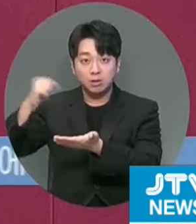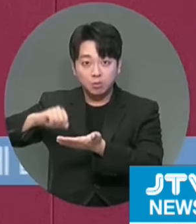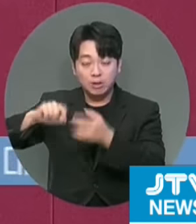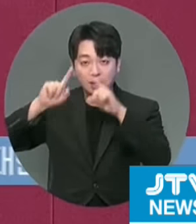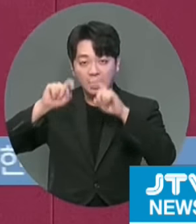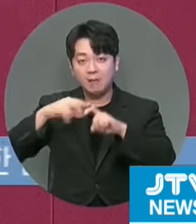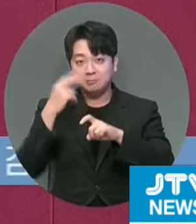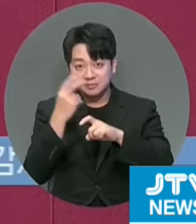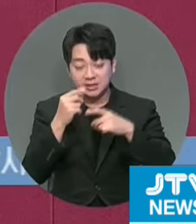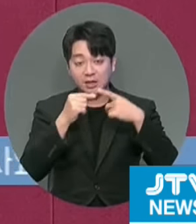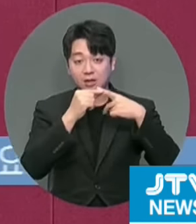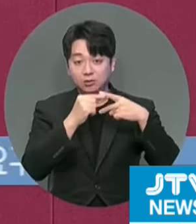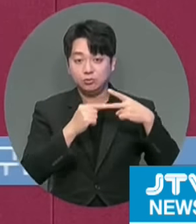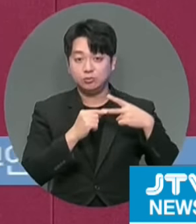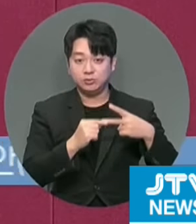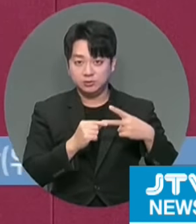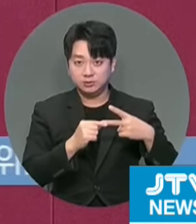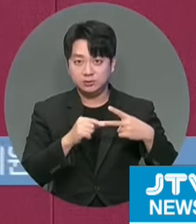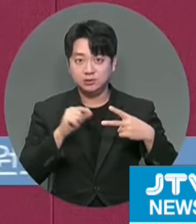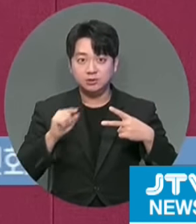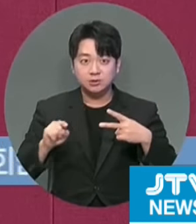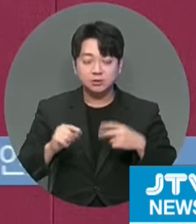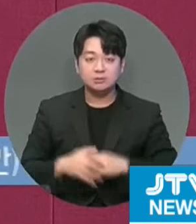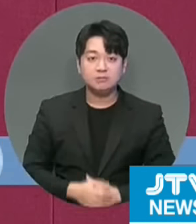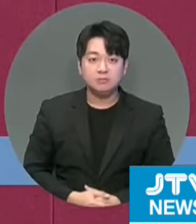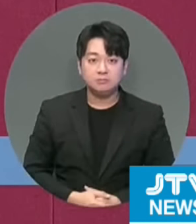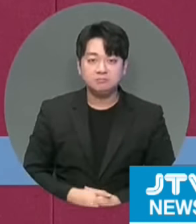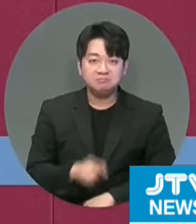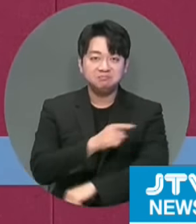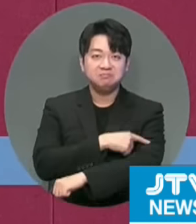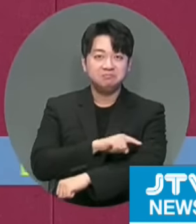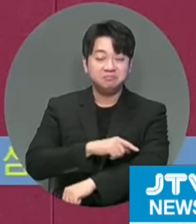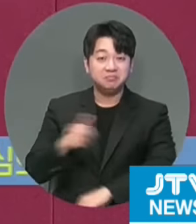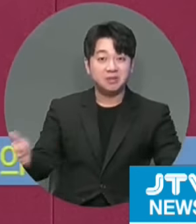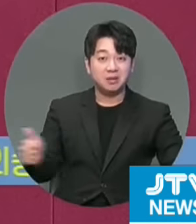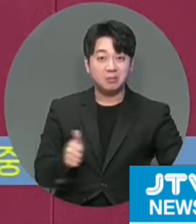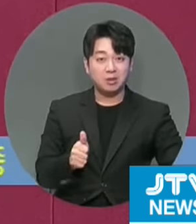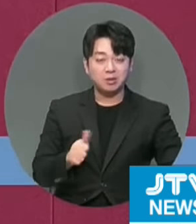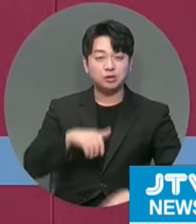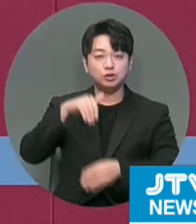둘째, 부적격 인사를 선거방송심의위원으로 이촉한